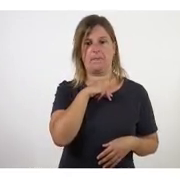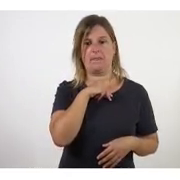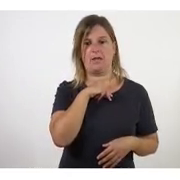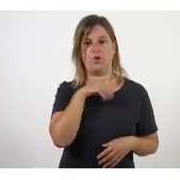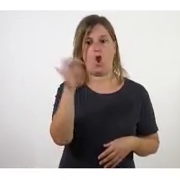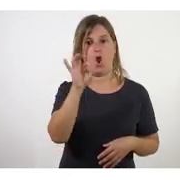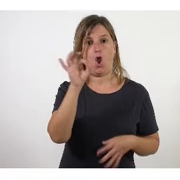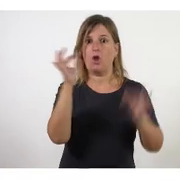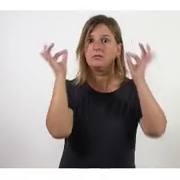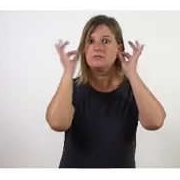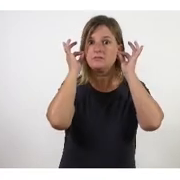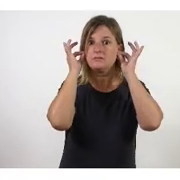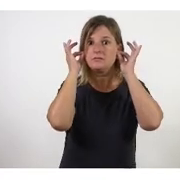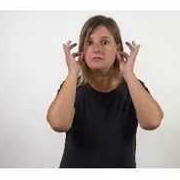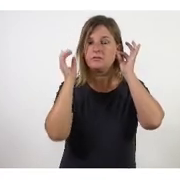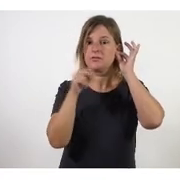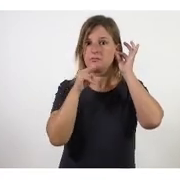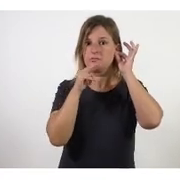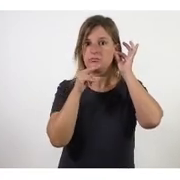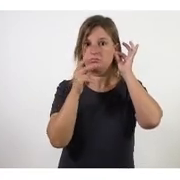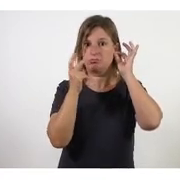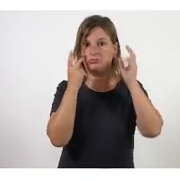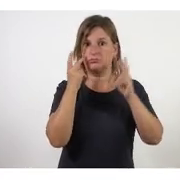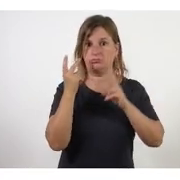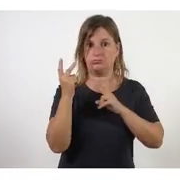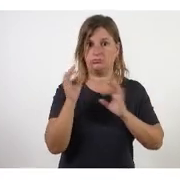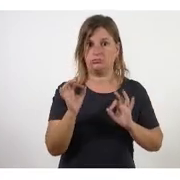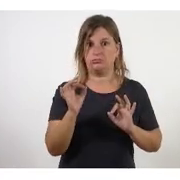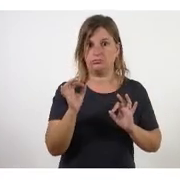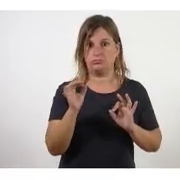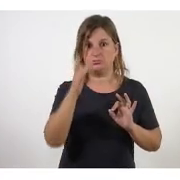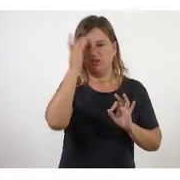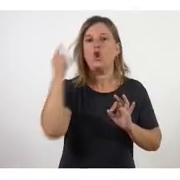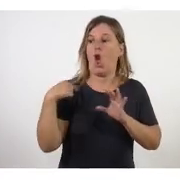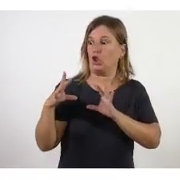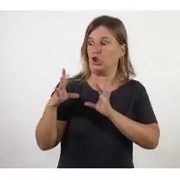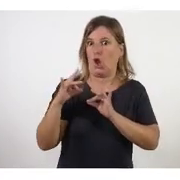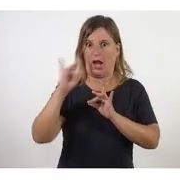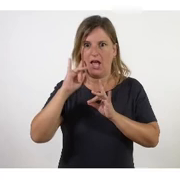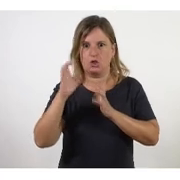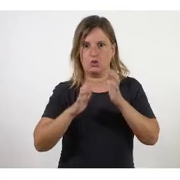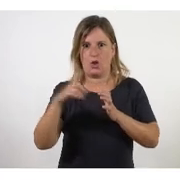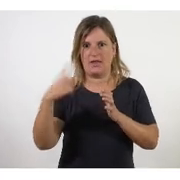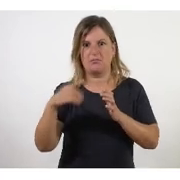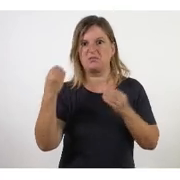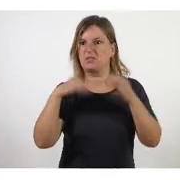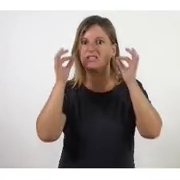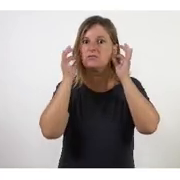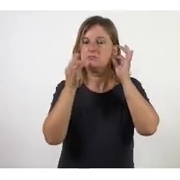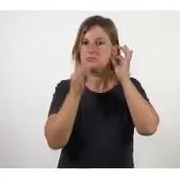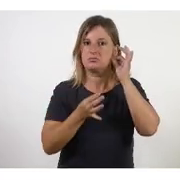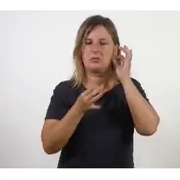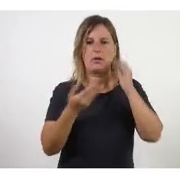deia, aquest micro d'aquí, que jo l'estic tocant ara i sentiu sorolls, doncs aquest mateix micro ja us funcionarà.